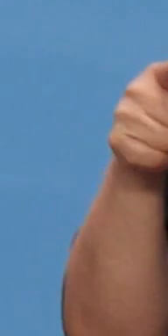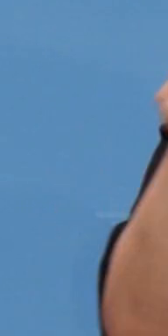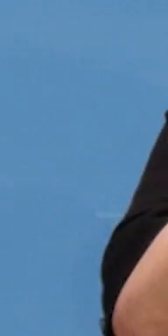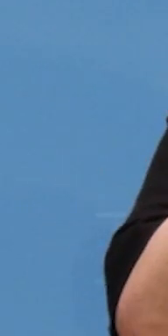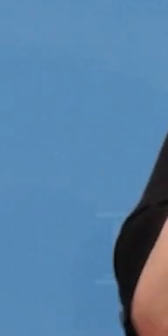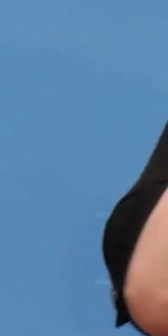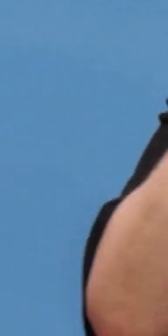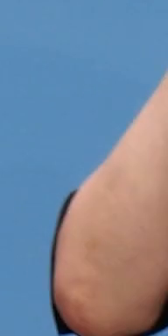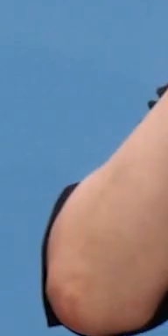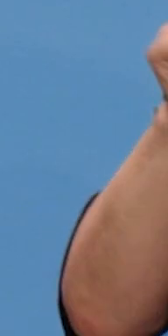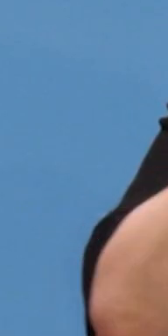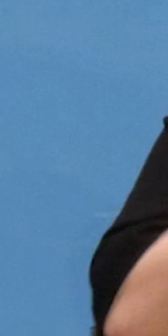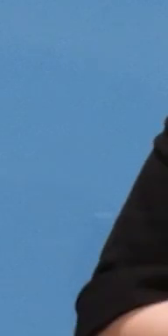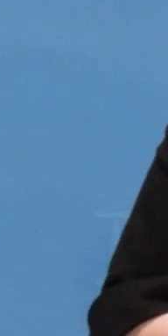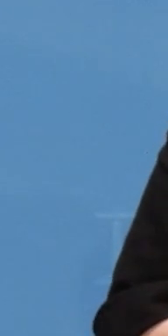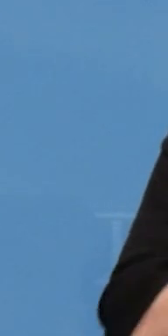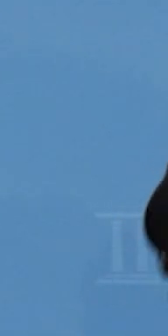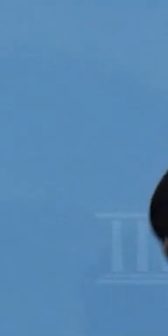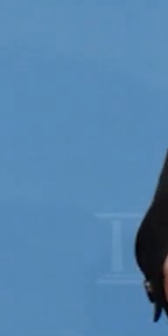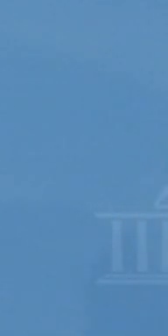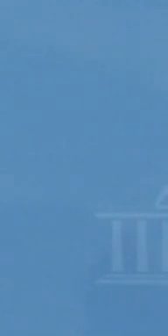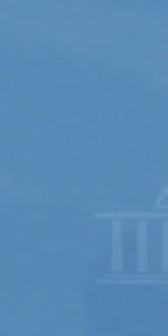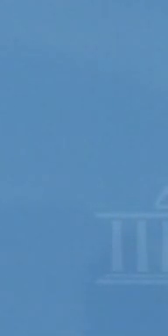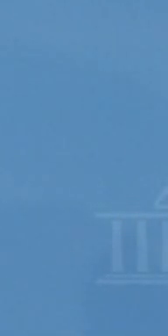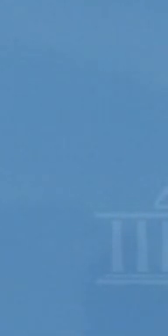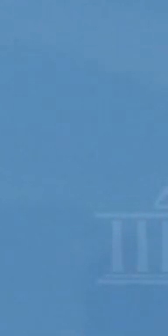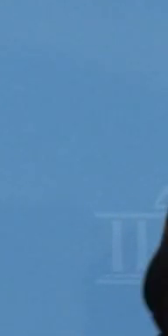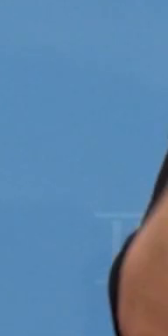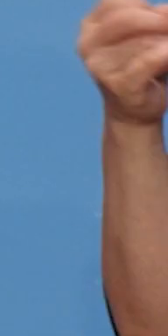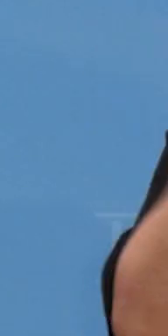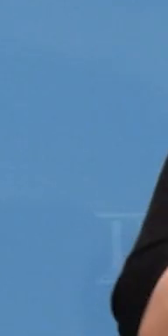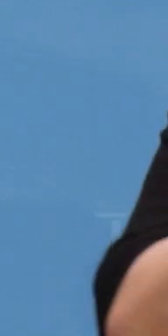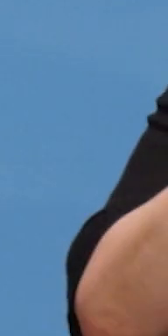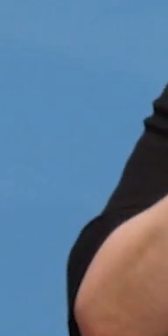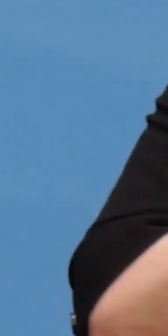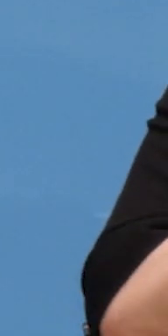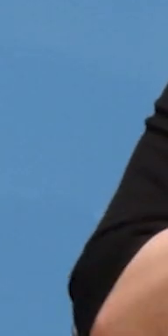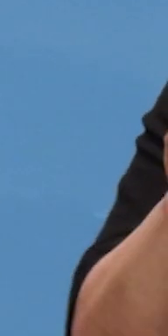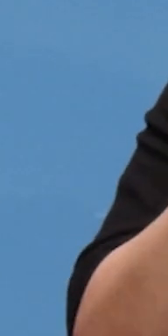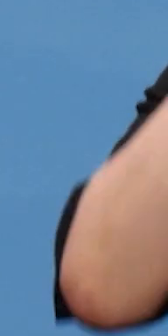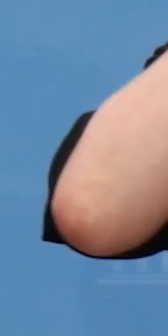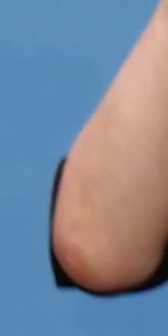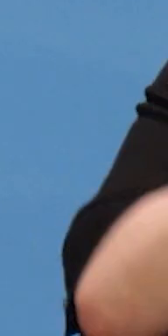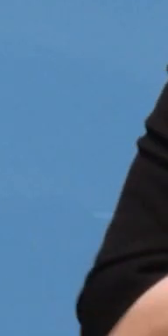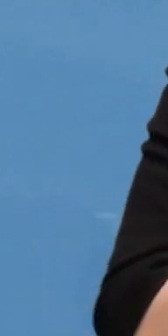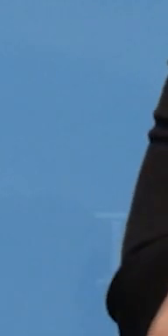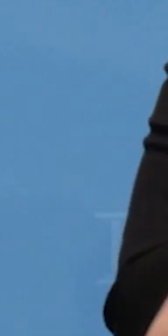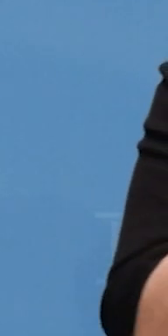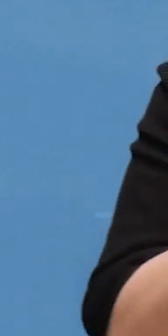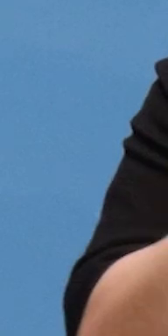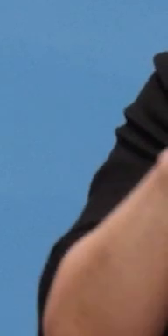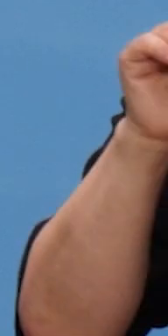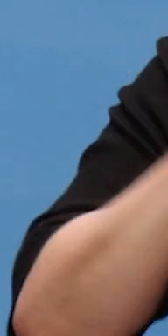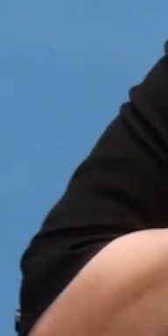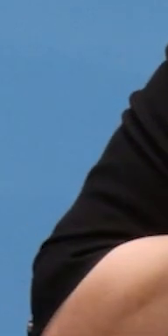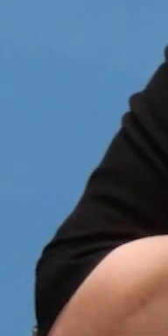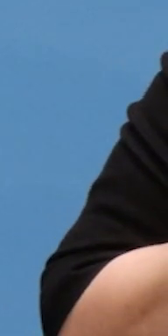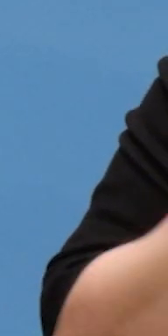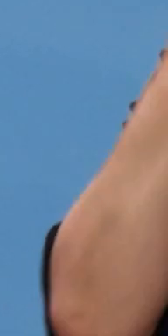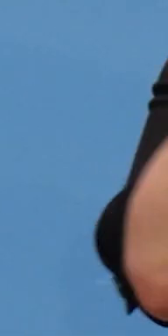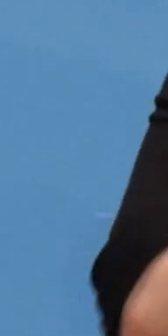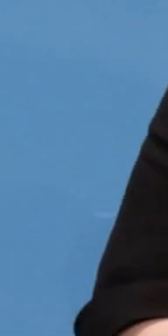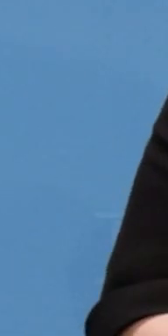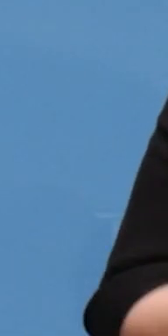경찰제도 발전위원장에 이어 군인 마스크를 벗게 한 문재인 전 대통령은 군인을 생체